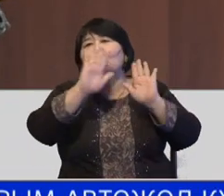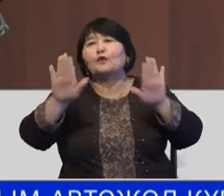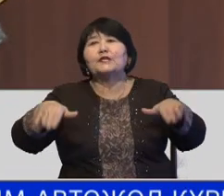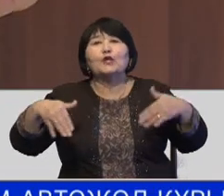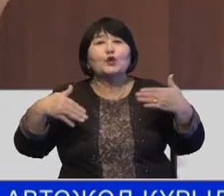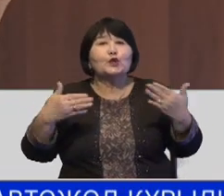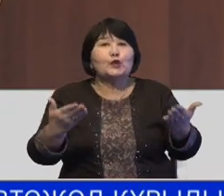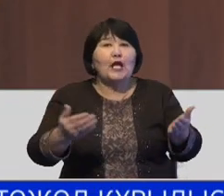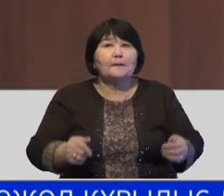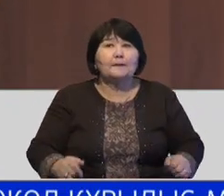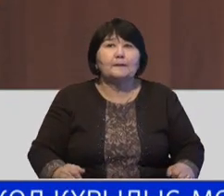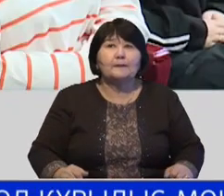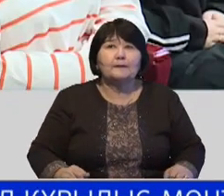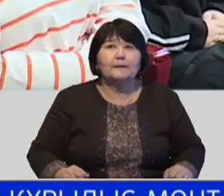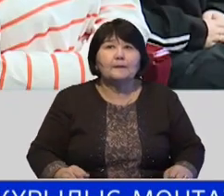ұсынылды.